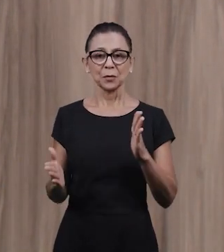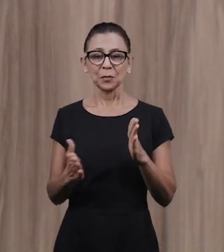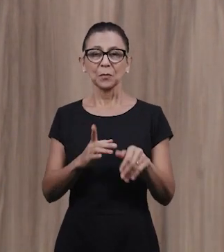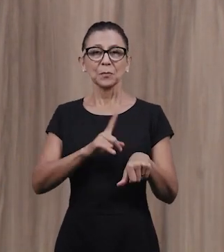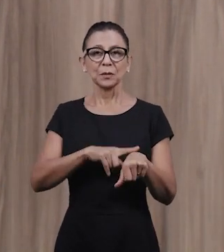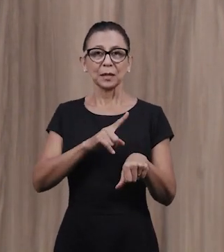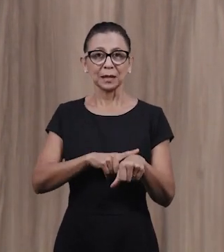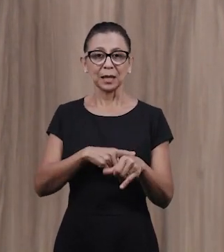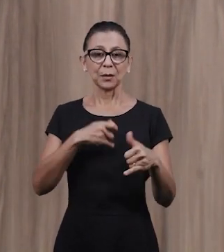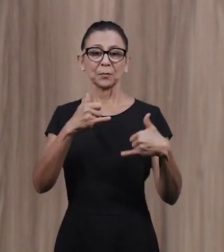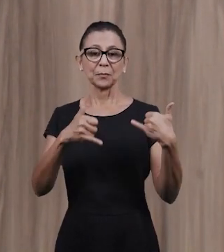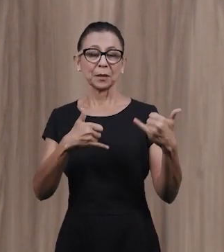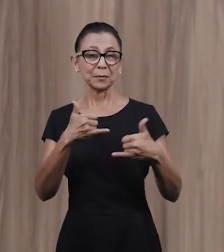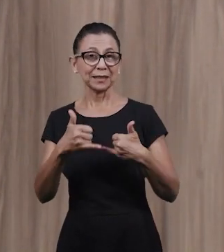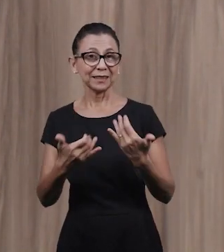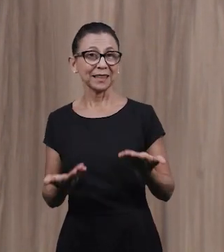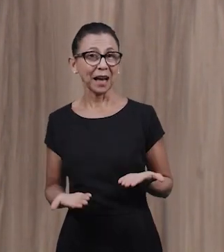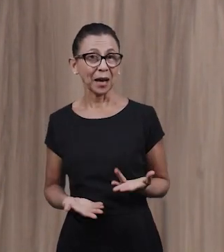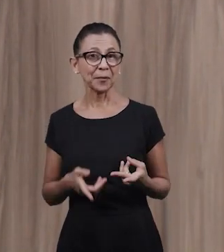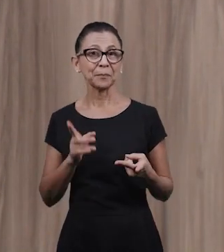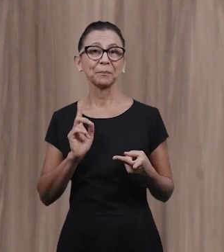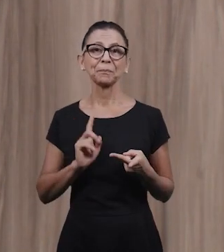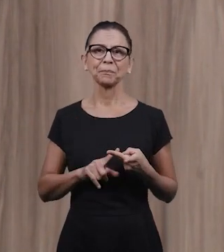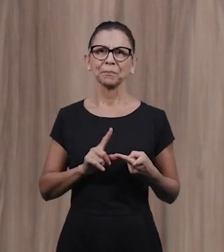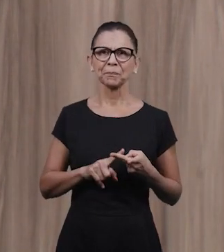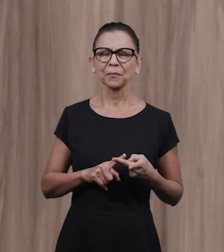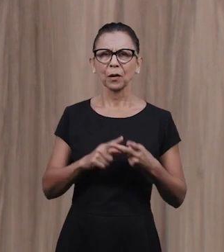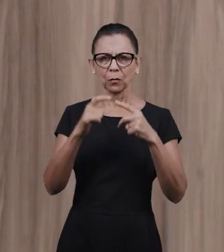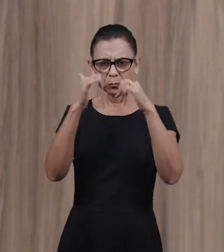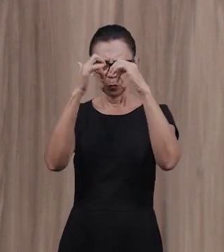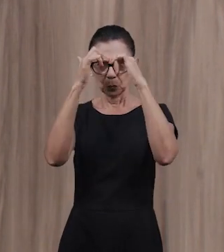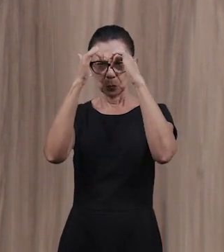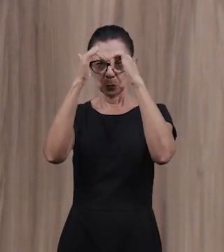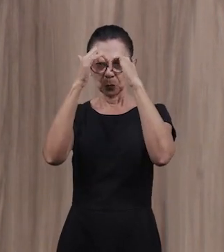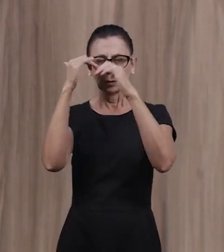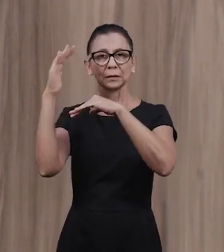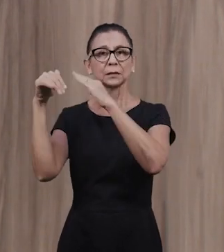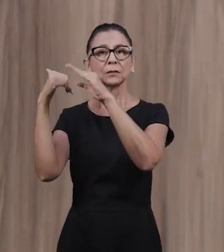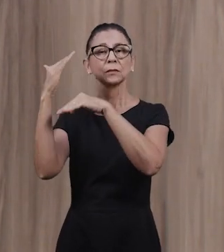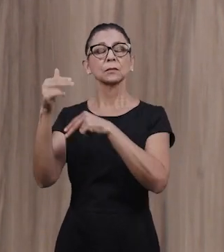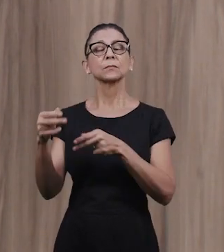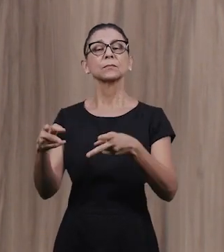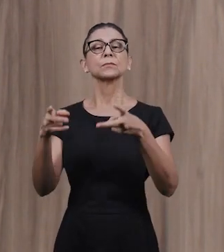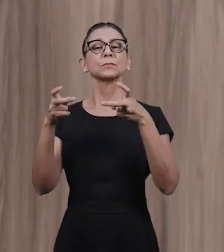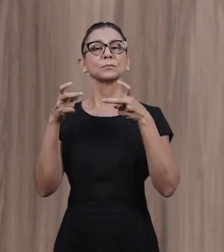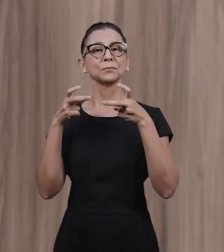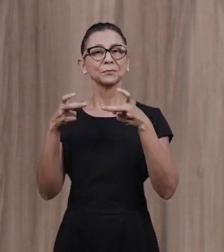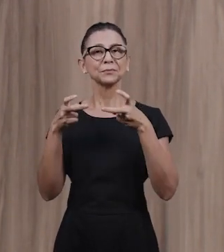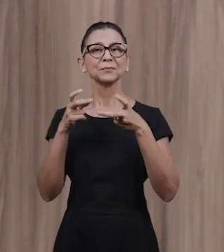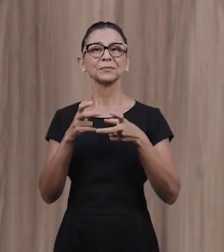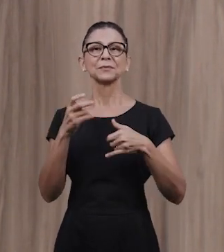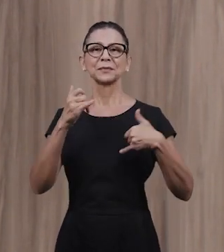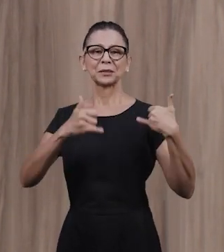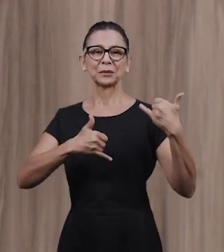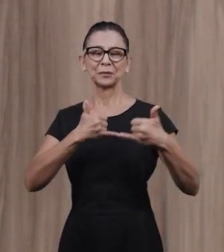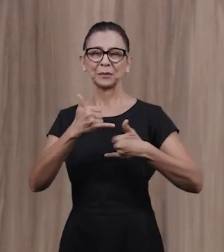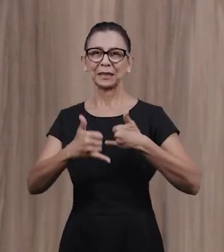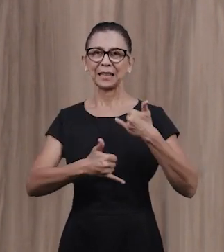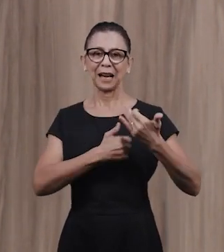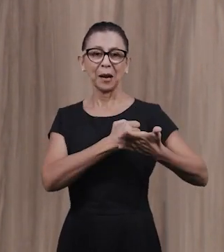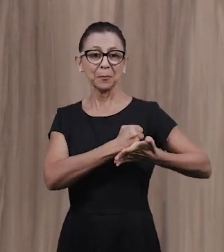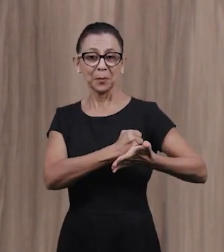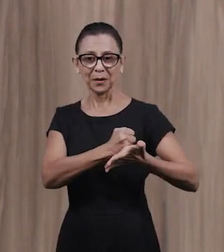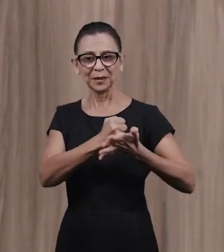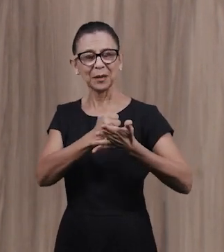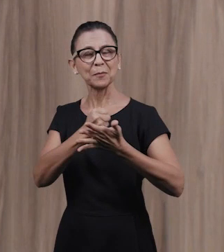sûr, si bien que le temps pour le jeu. Par rapport au développement cognitif, nous allons nous apercevoir que le jeu